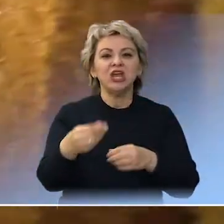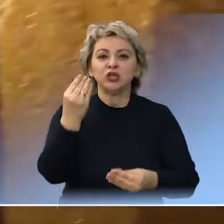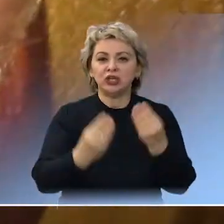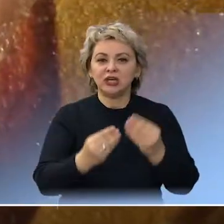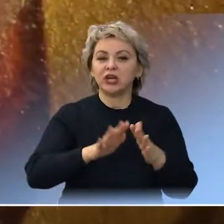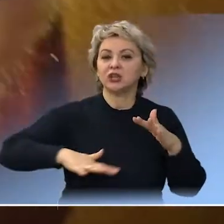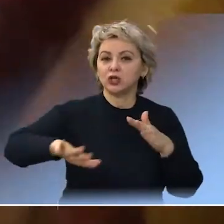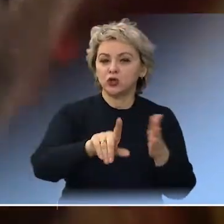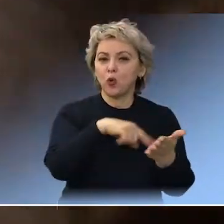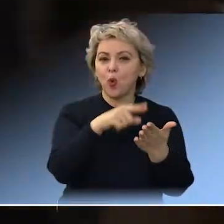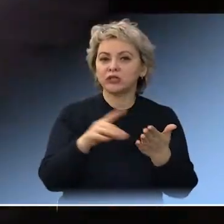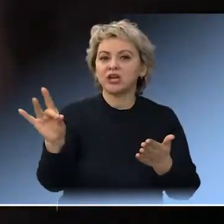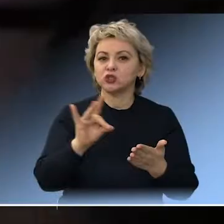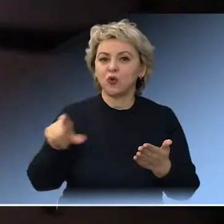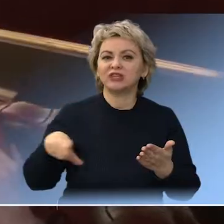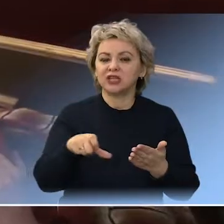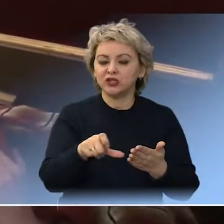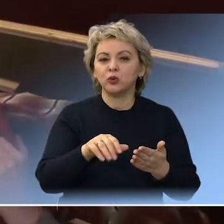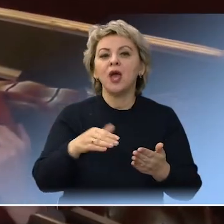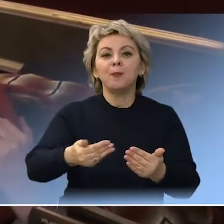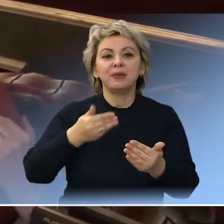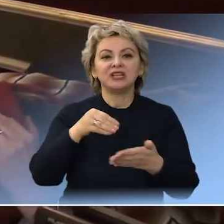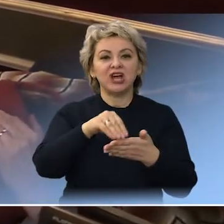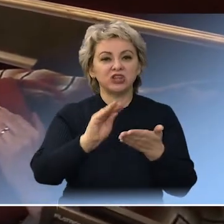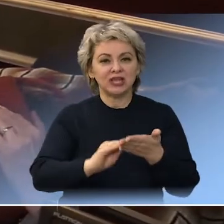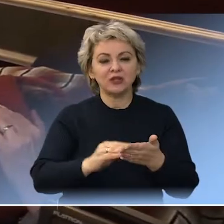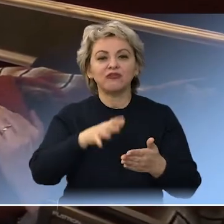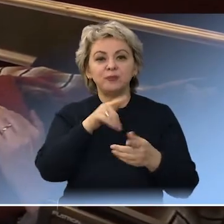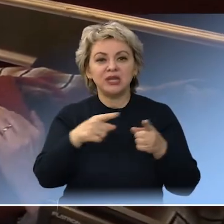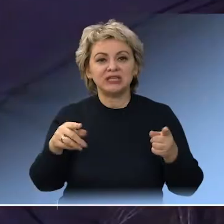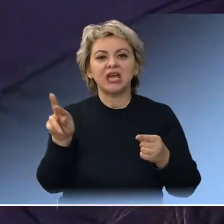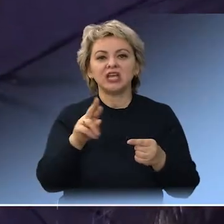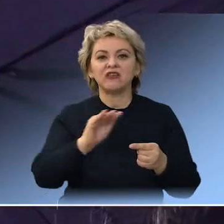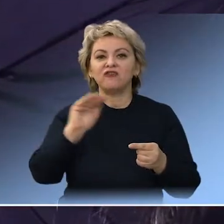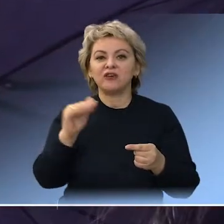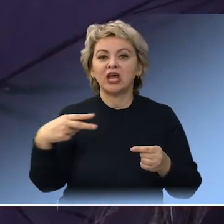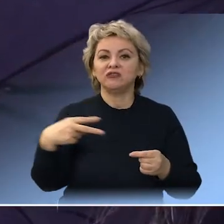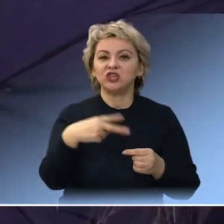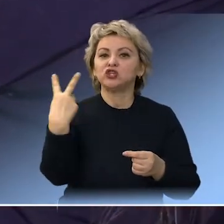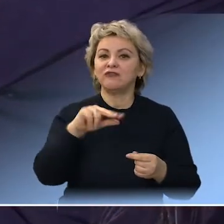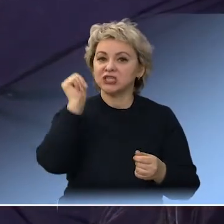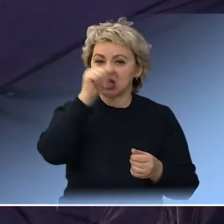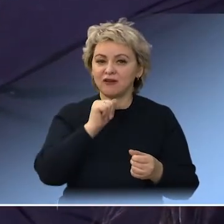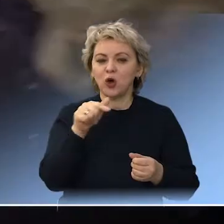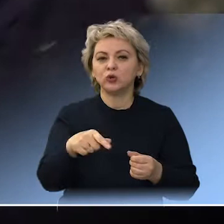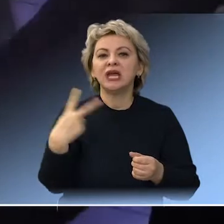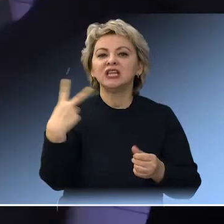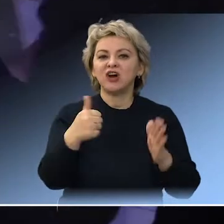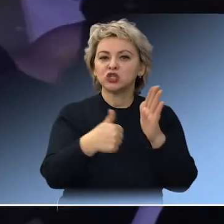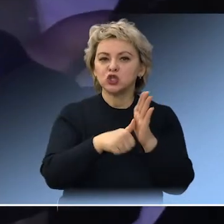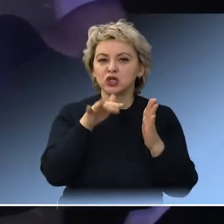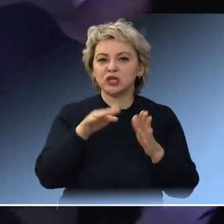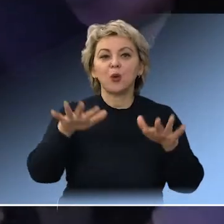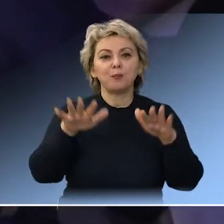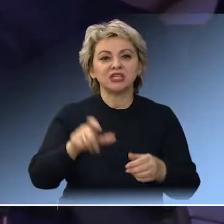игры на территории города Ростова-на-Дону. По предварительным данным, в период с января по февраль 2020 года